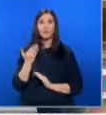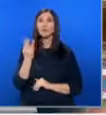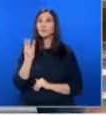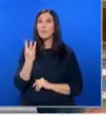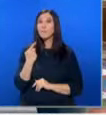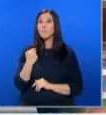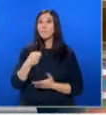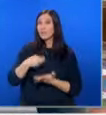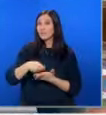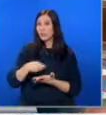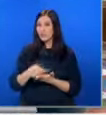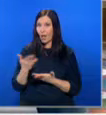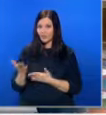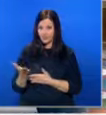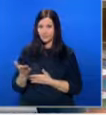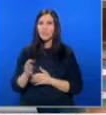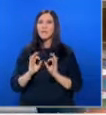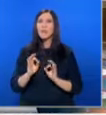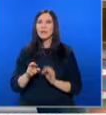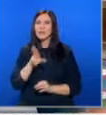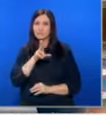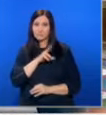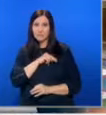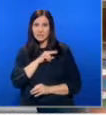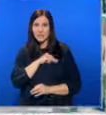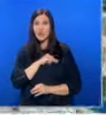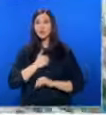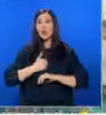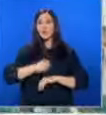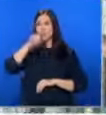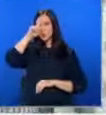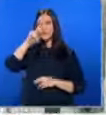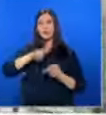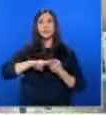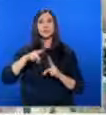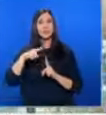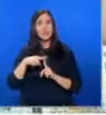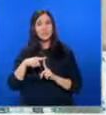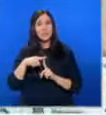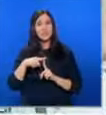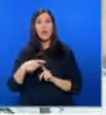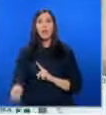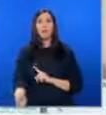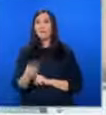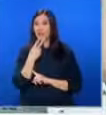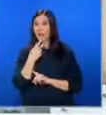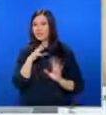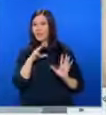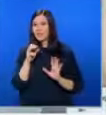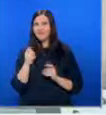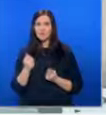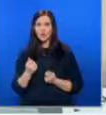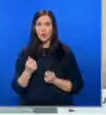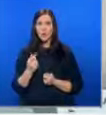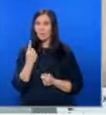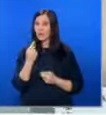увеличението три пъти на заплатите им. В момента възнаграждението на кметът на София Васил Терезиев е 2900